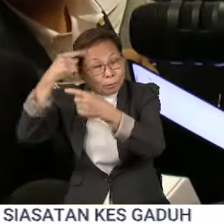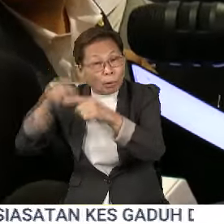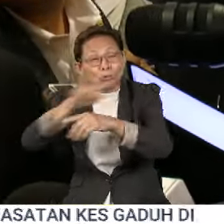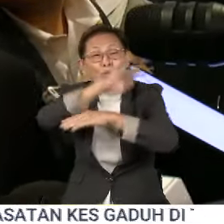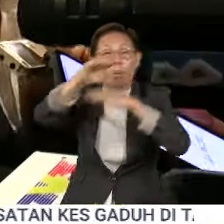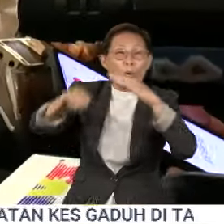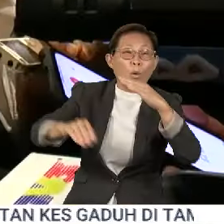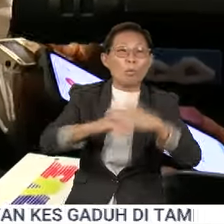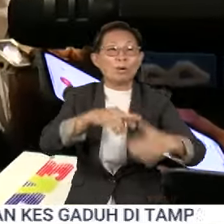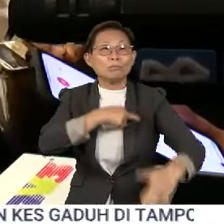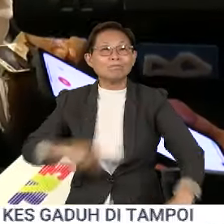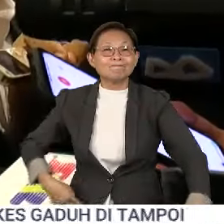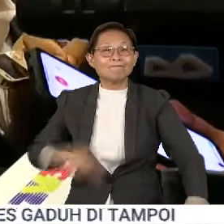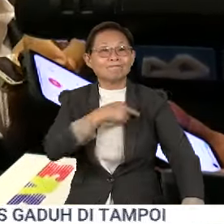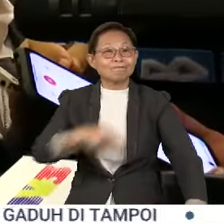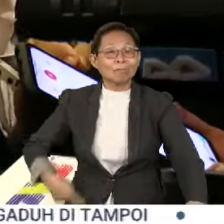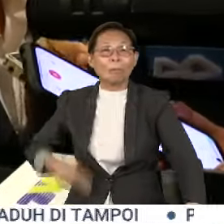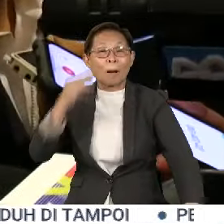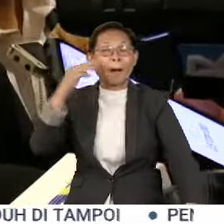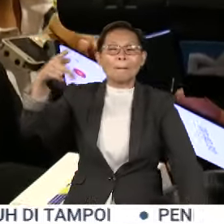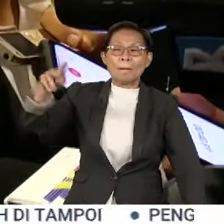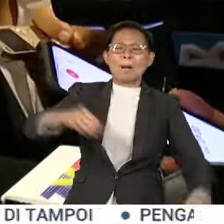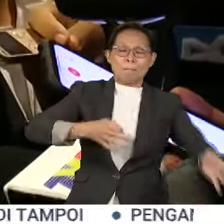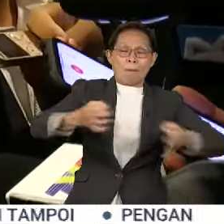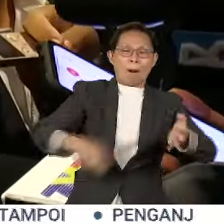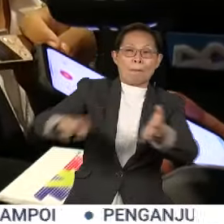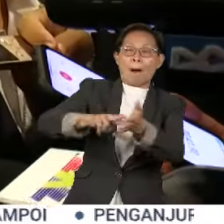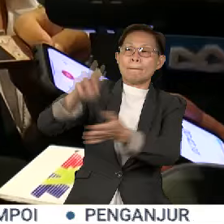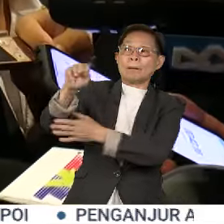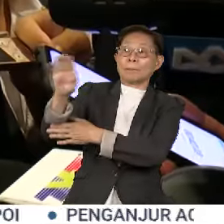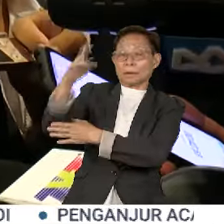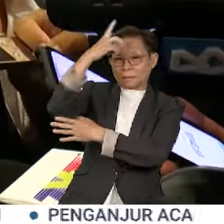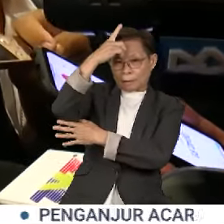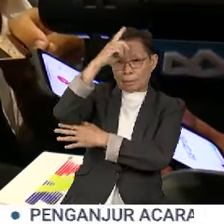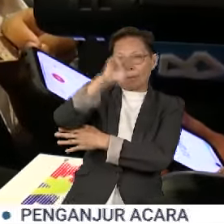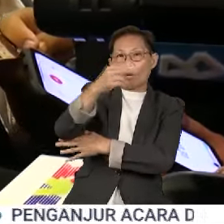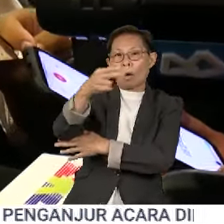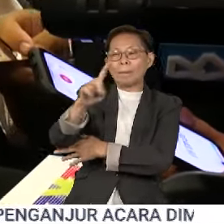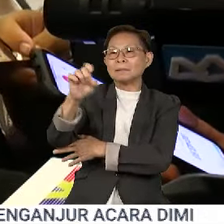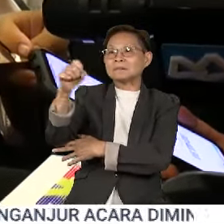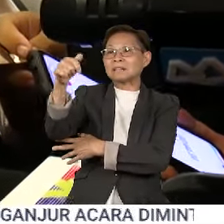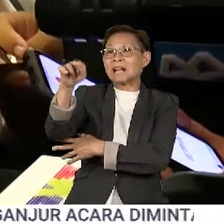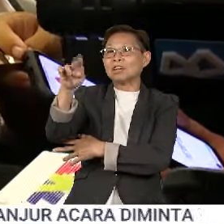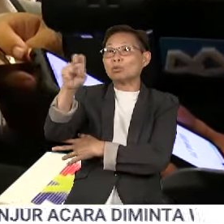Sultan Kedah. Perdana Menteri mengulas kenyataan Menteri Besar Datuk Seri Muhammad Sanusi Mat Noor yang